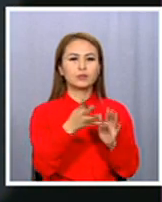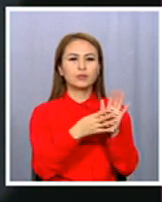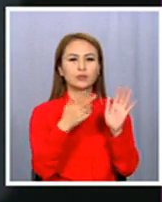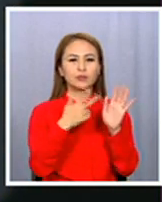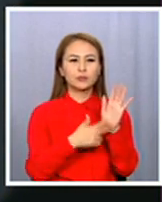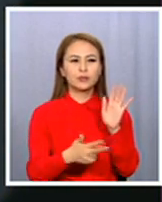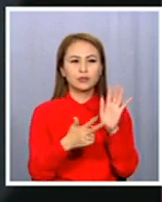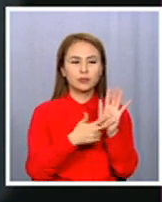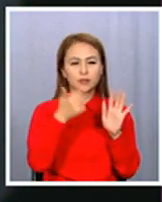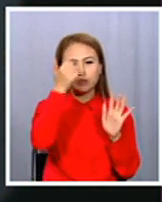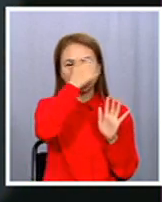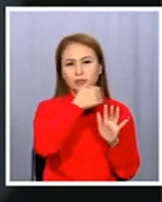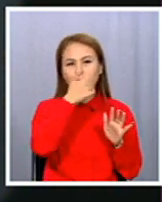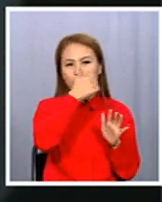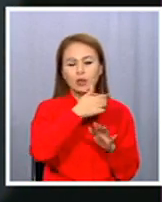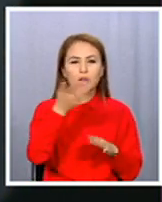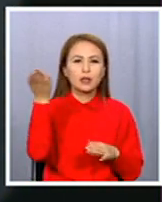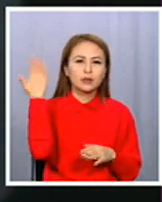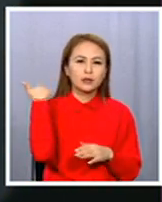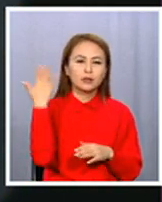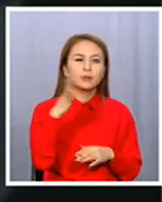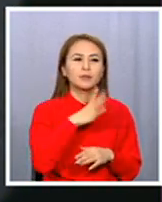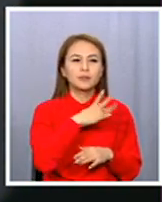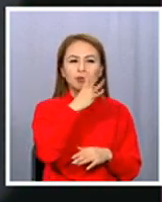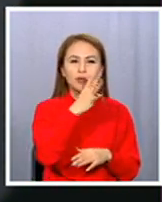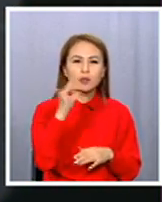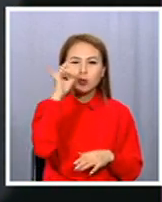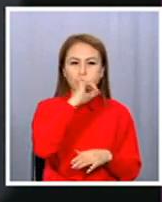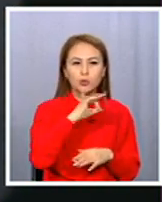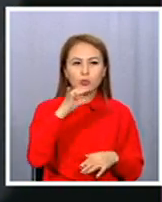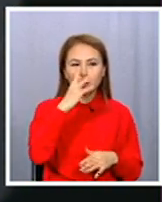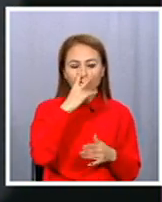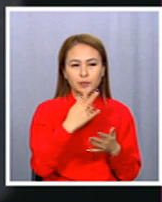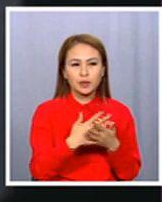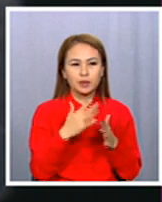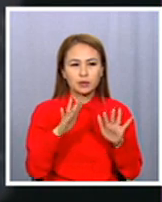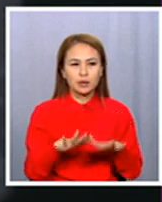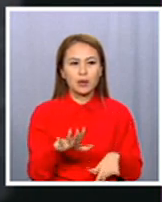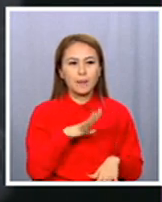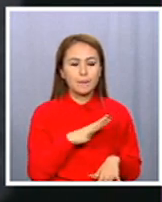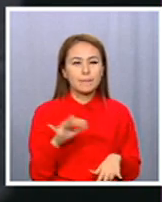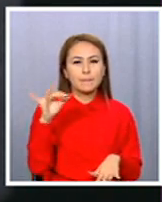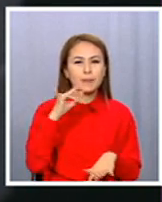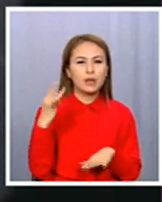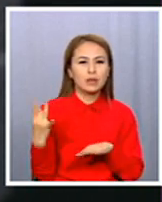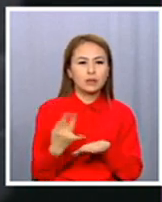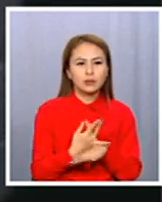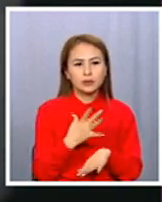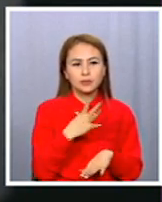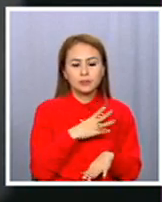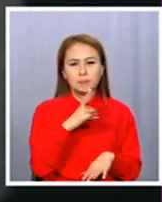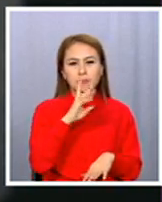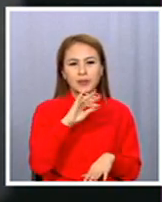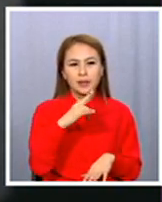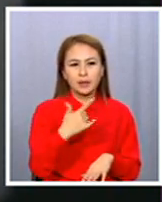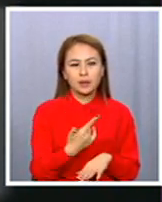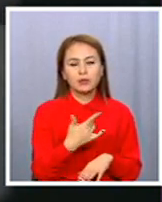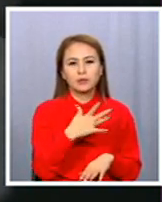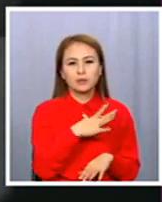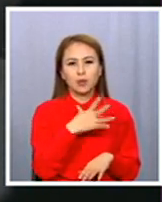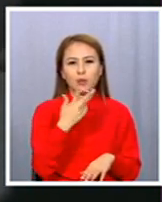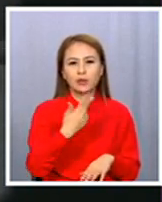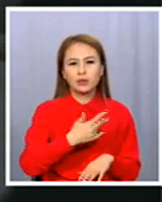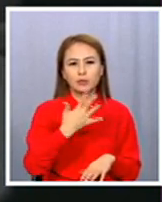1988 жылы Кеңес одағының тарихында айтулы оқиға орын алды. Тарихта алғаш рет МиГ-31 жойғыш ұшағы